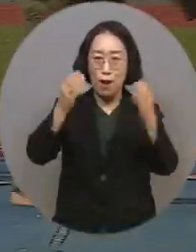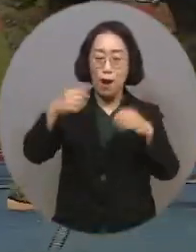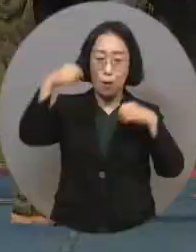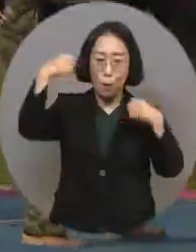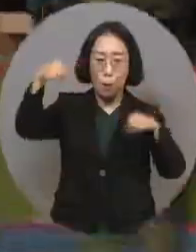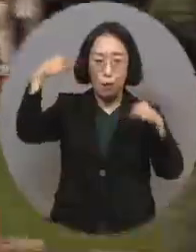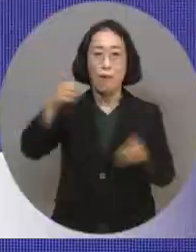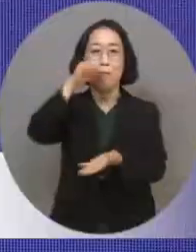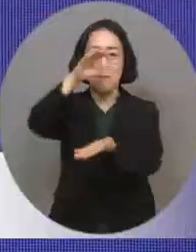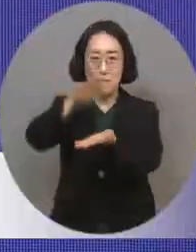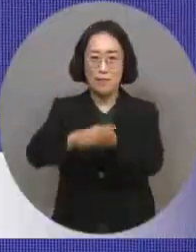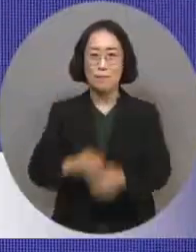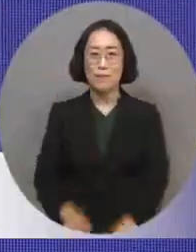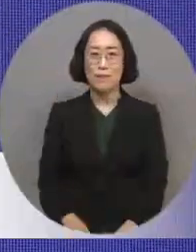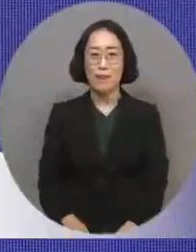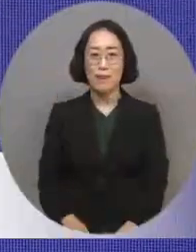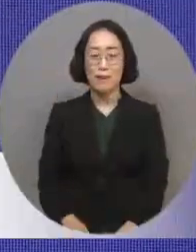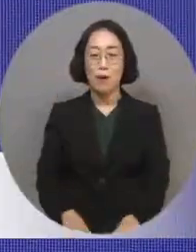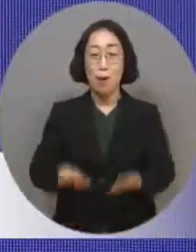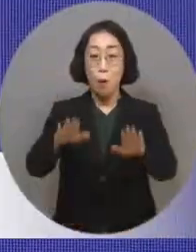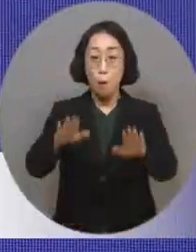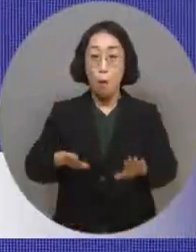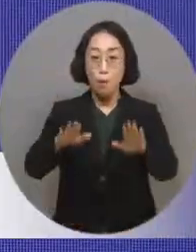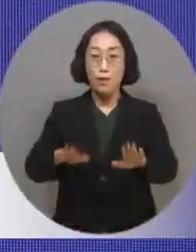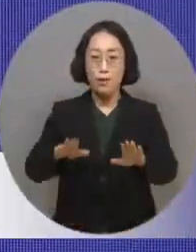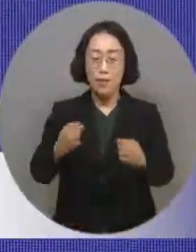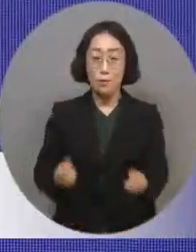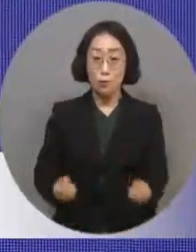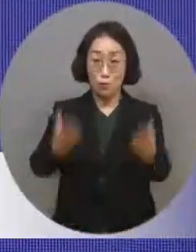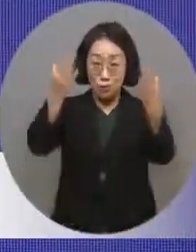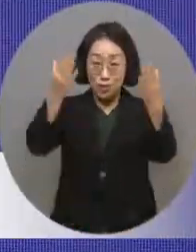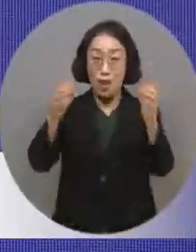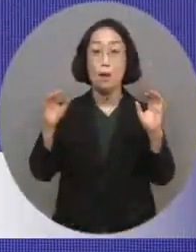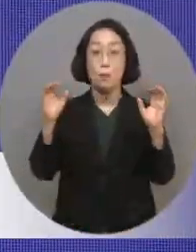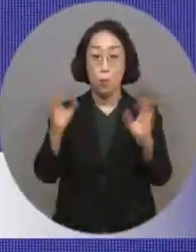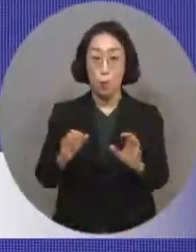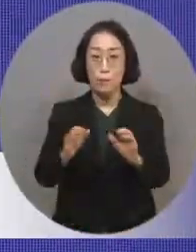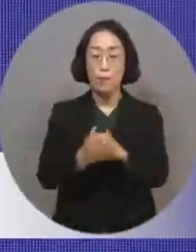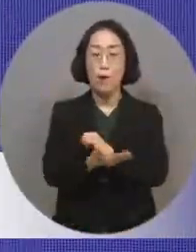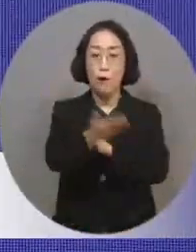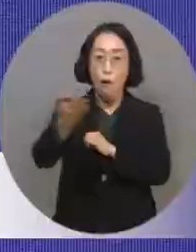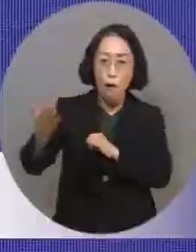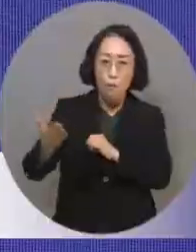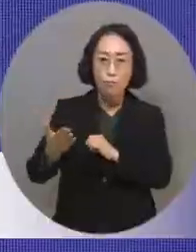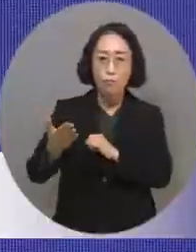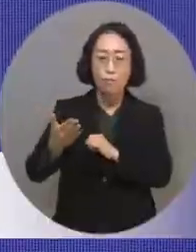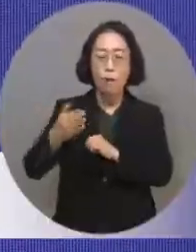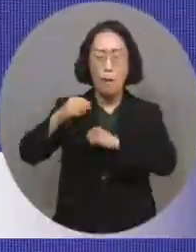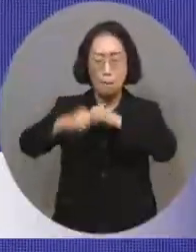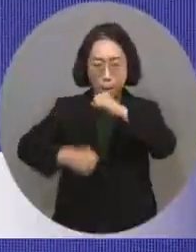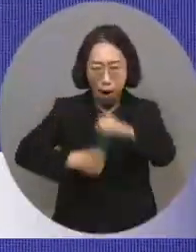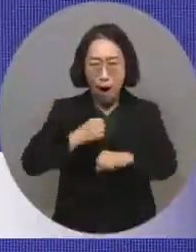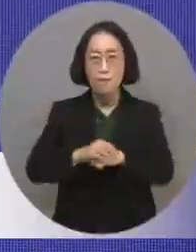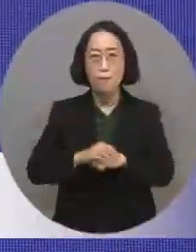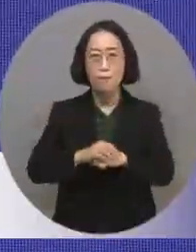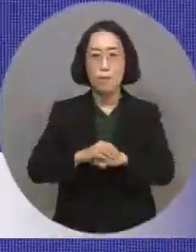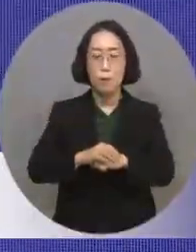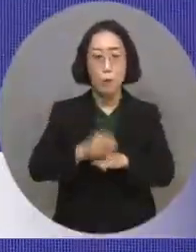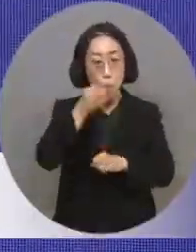즐겼습니다. 오늘 아무쪼록 이 축제를 통하여 여러분의 기량을 마음껏